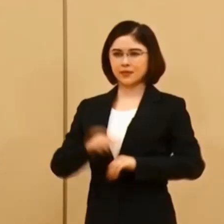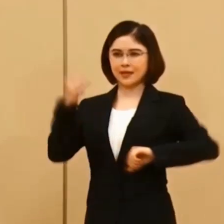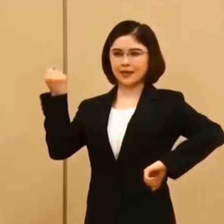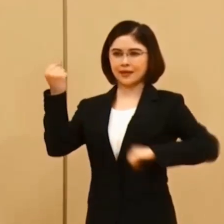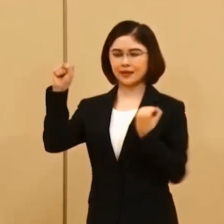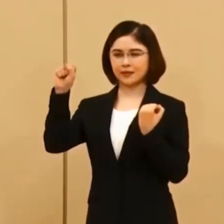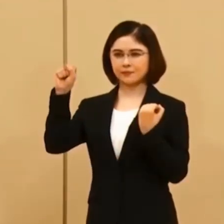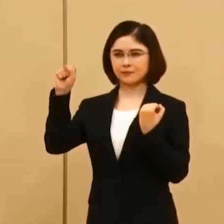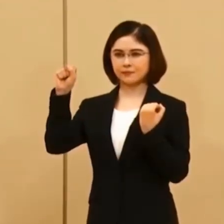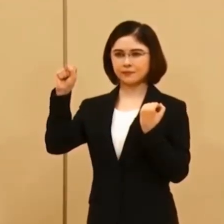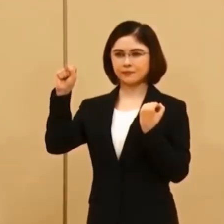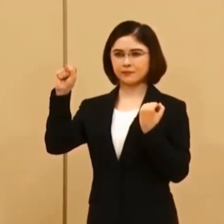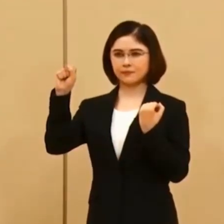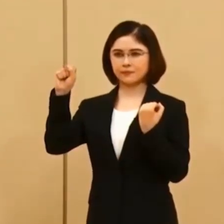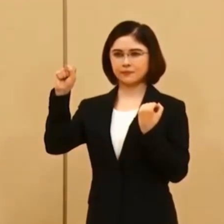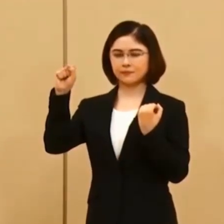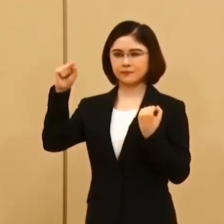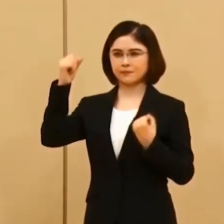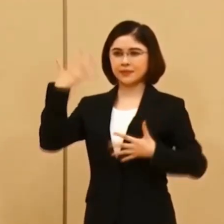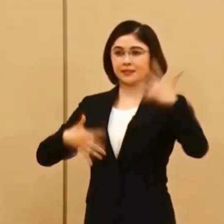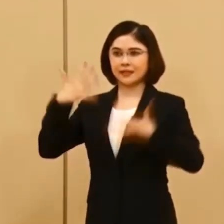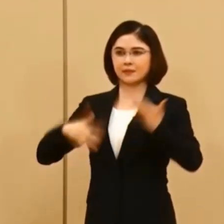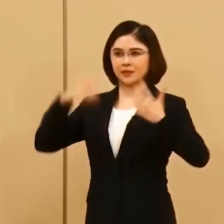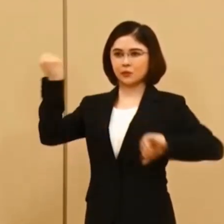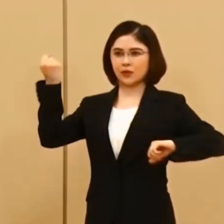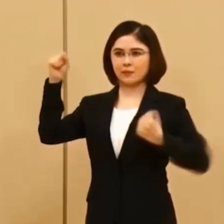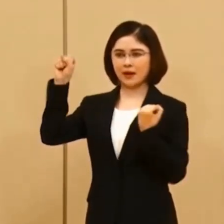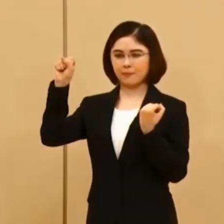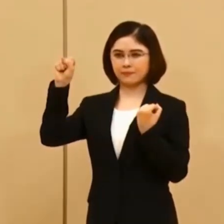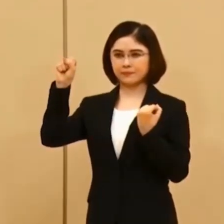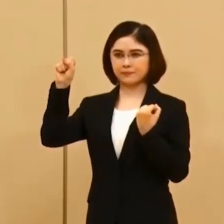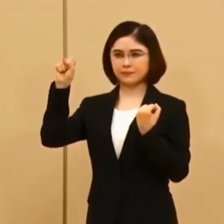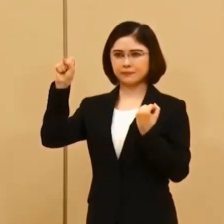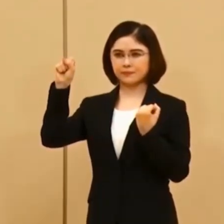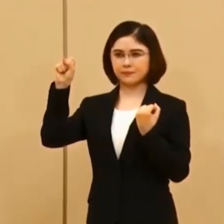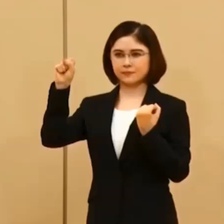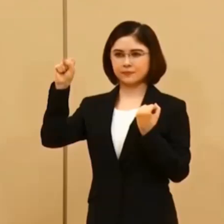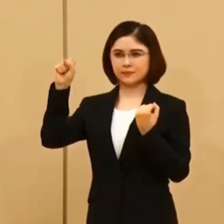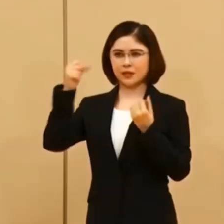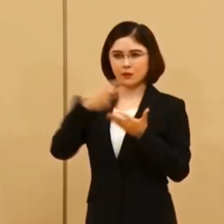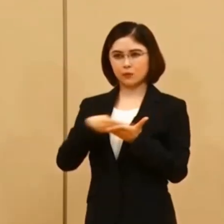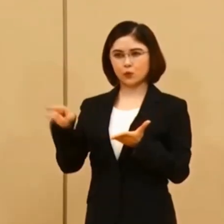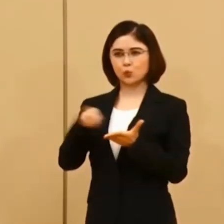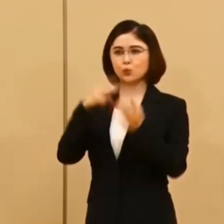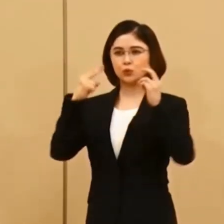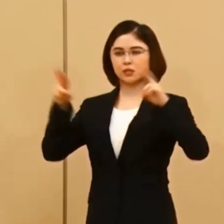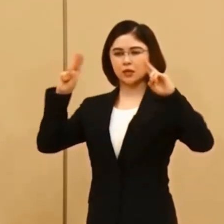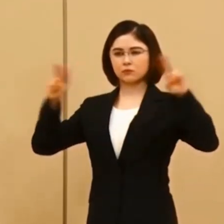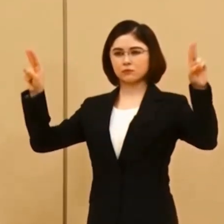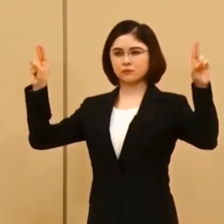演劇テレビドラマミュージカル